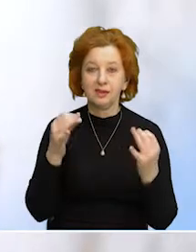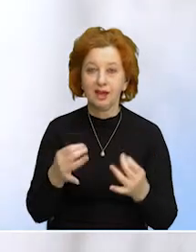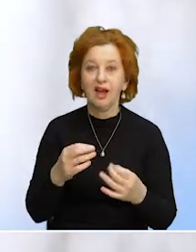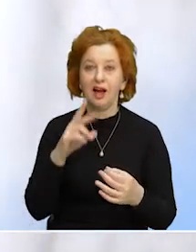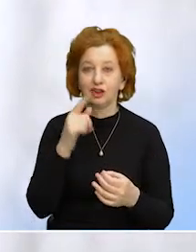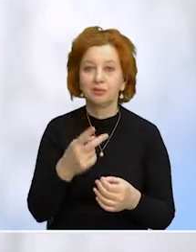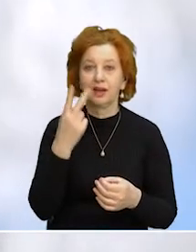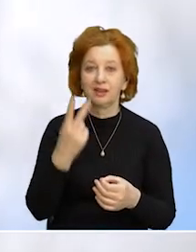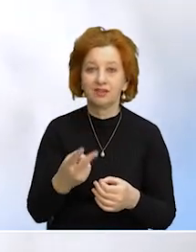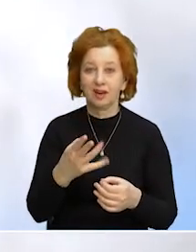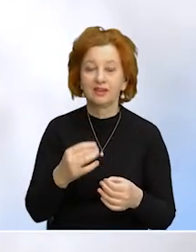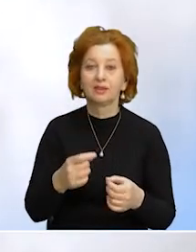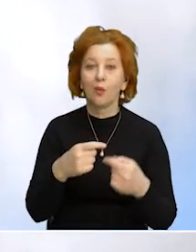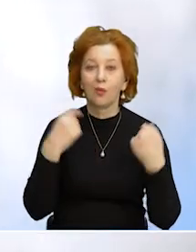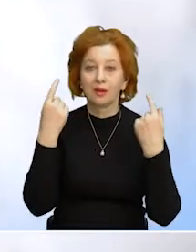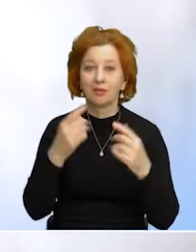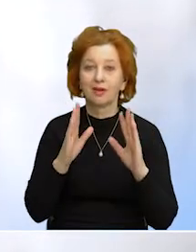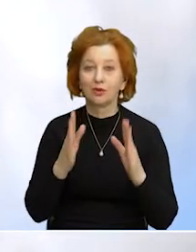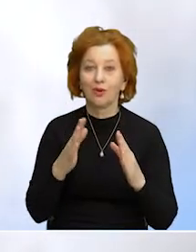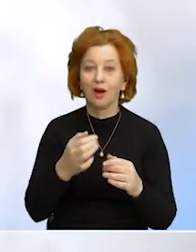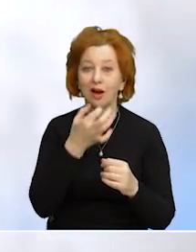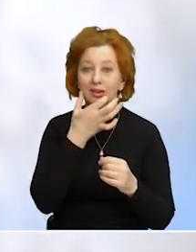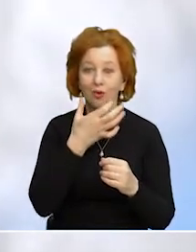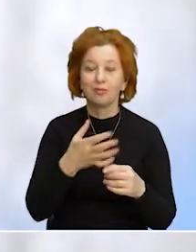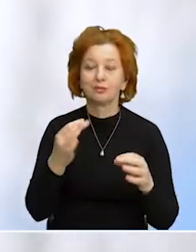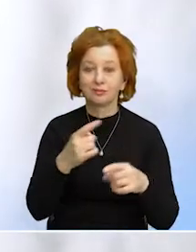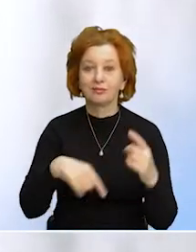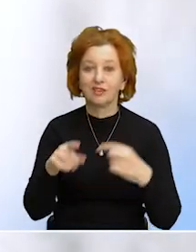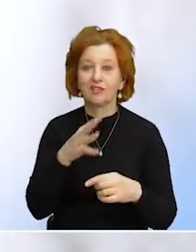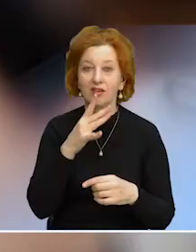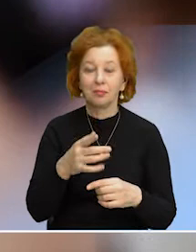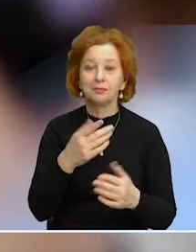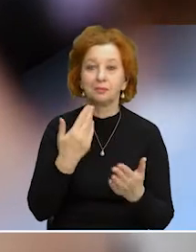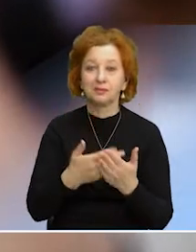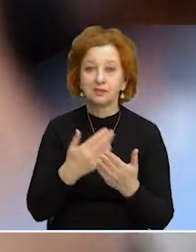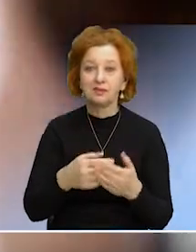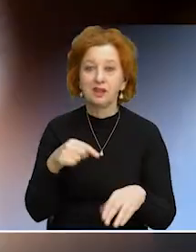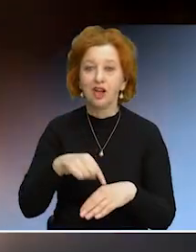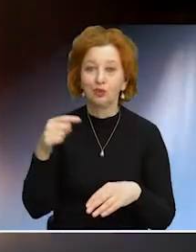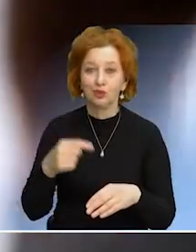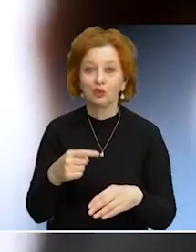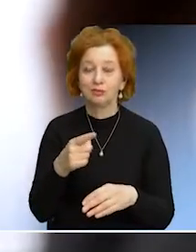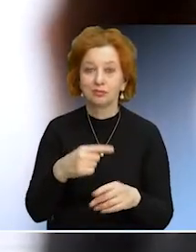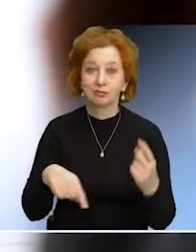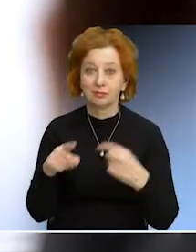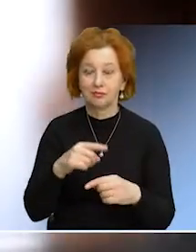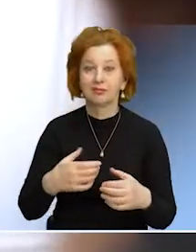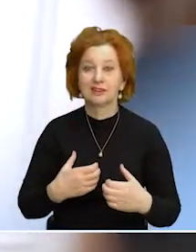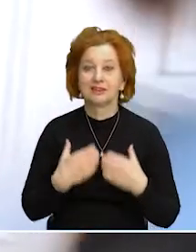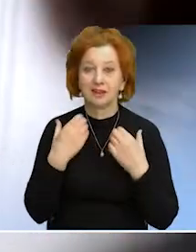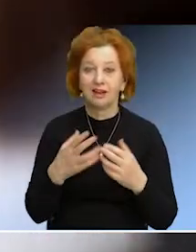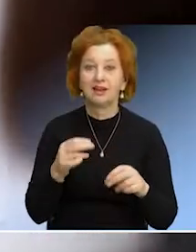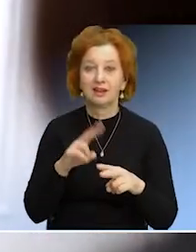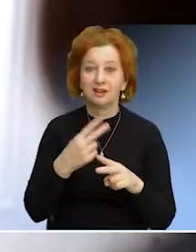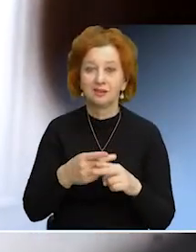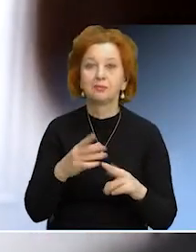демонстрировать. Ошибка номер два – улыбаться только ртом. Многие девушки во время позирования ощущают зажатость перед камерой.